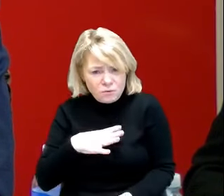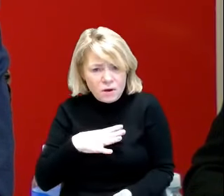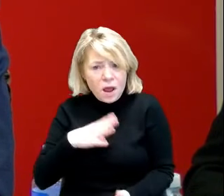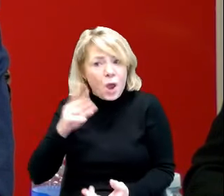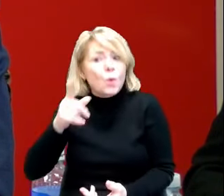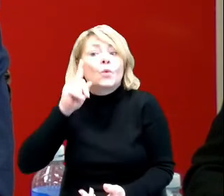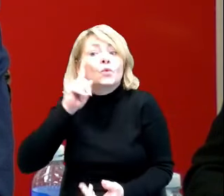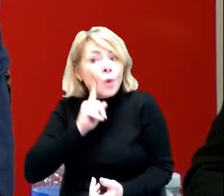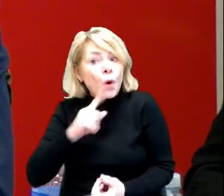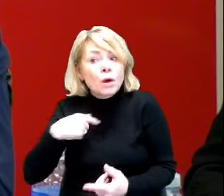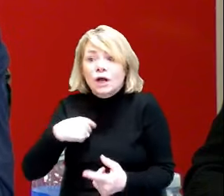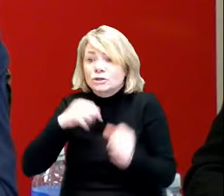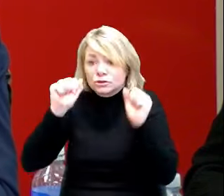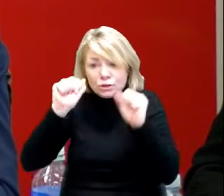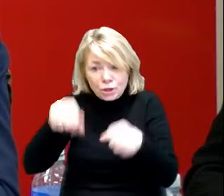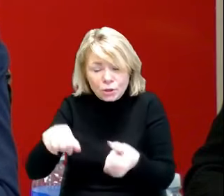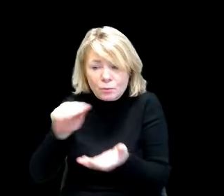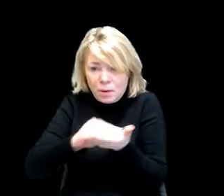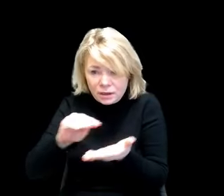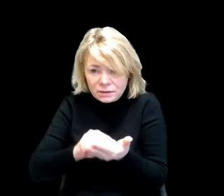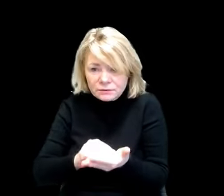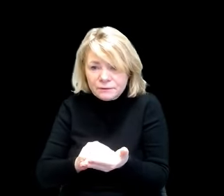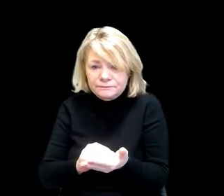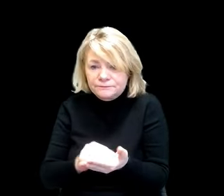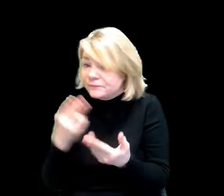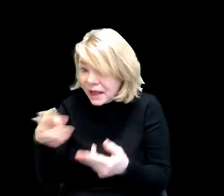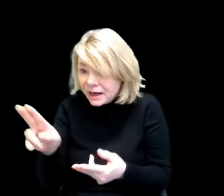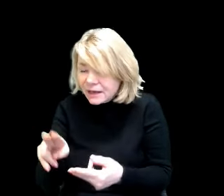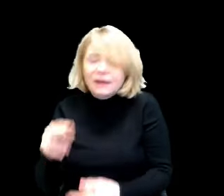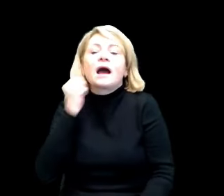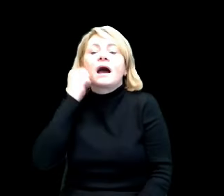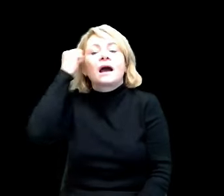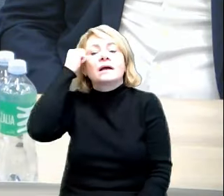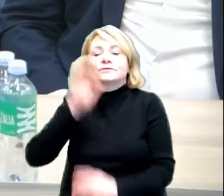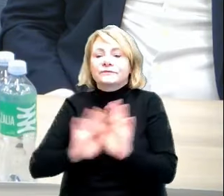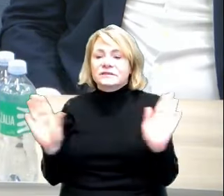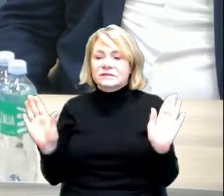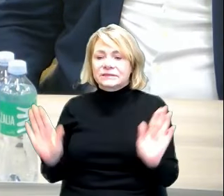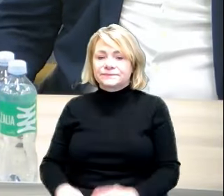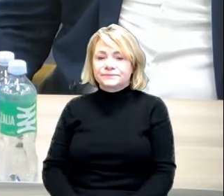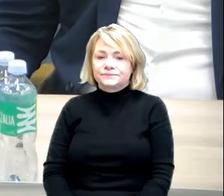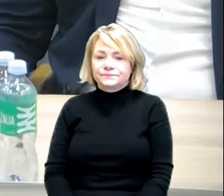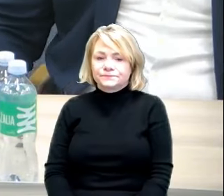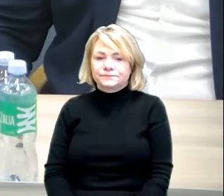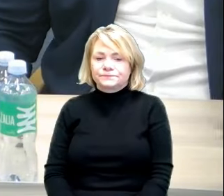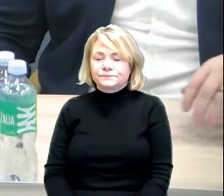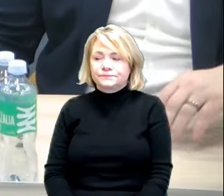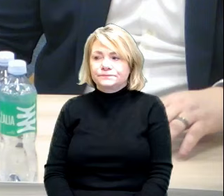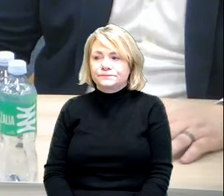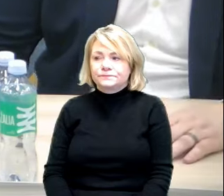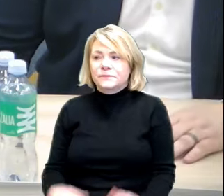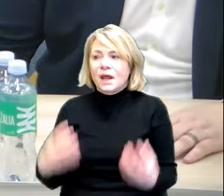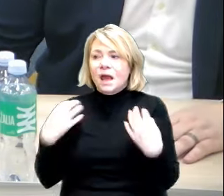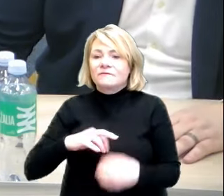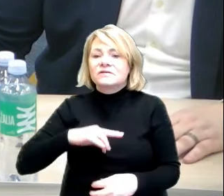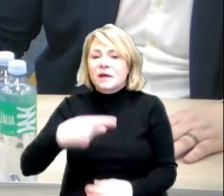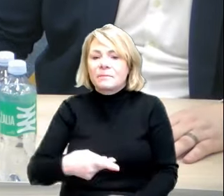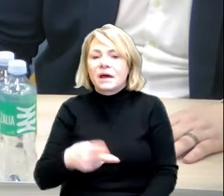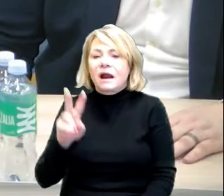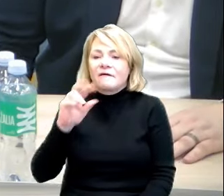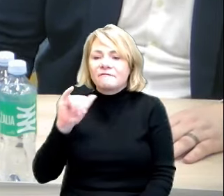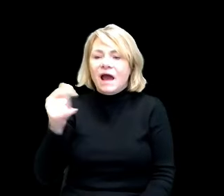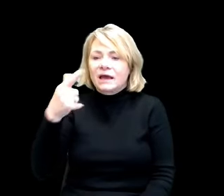pakartoti nereikia ačiū viskas ačiū einame prie kito klausimo vicemerei vaidai raugelei užduos kolega saulius